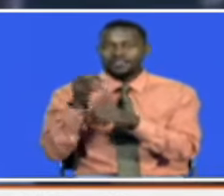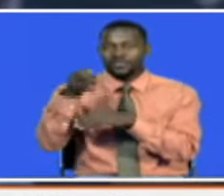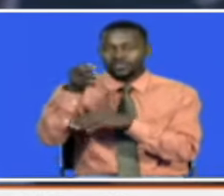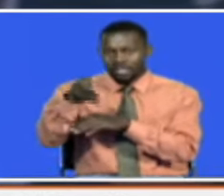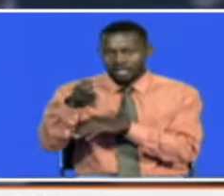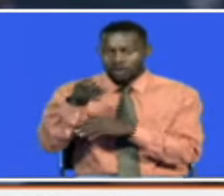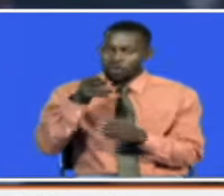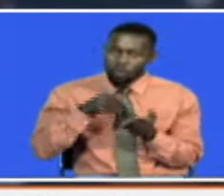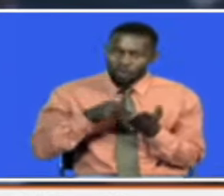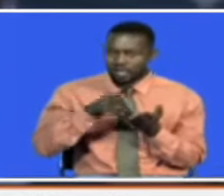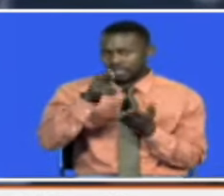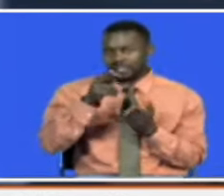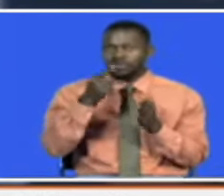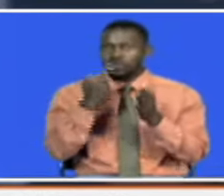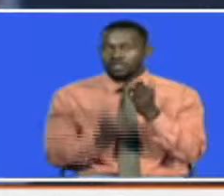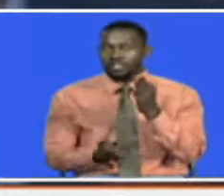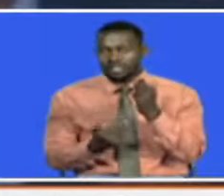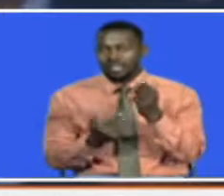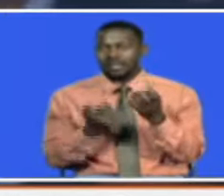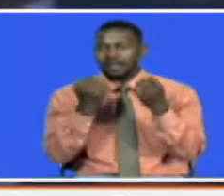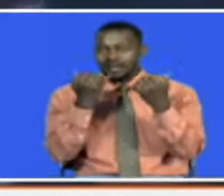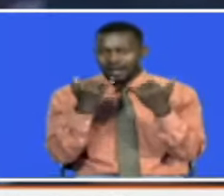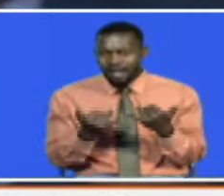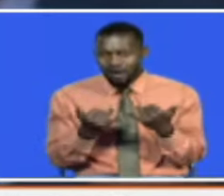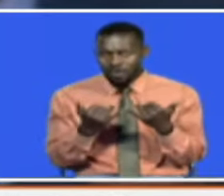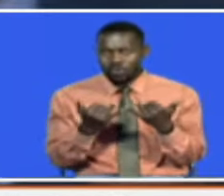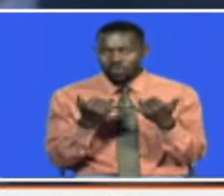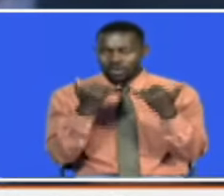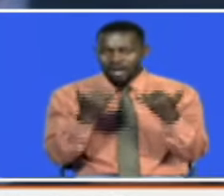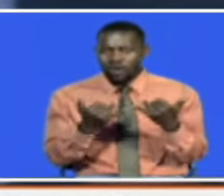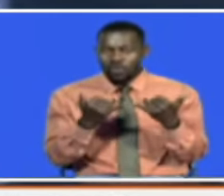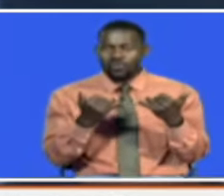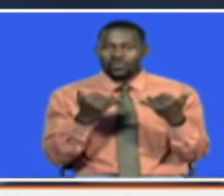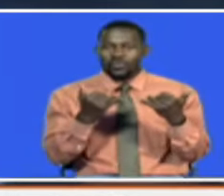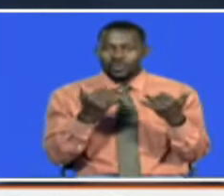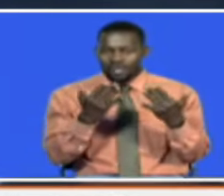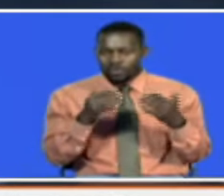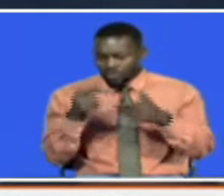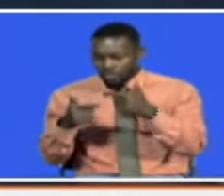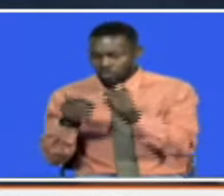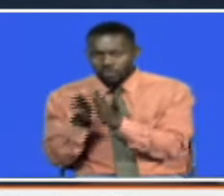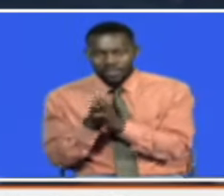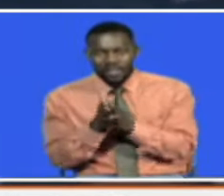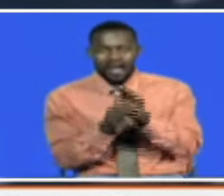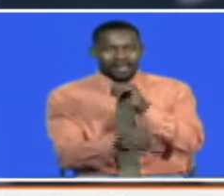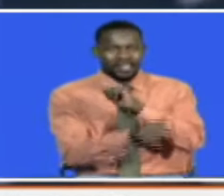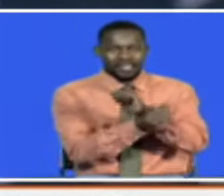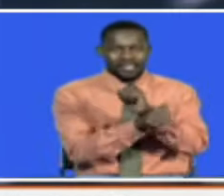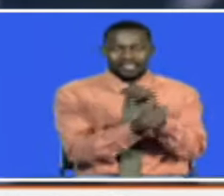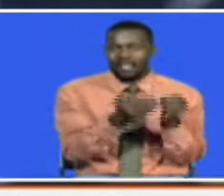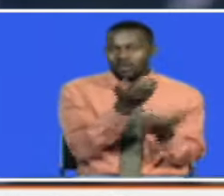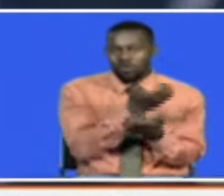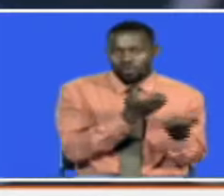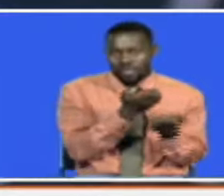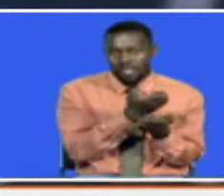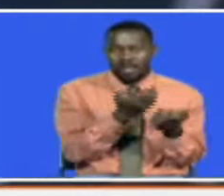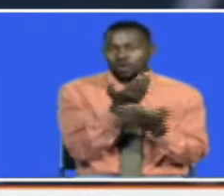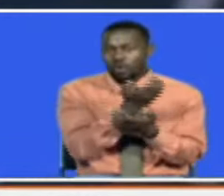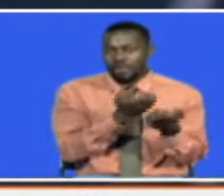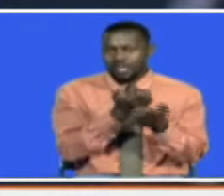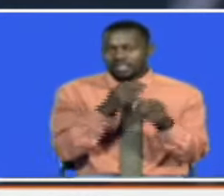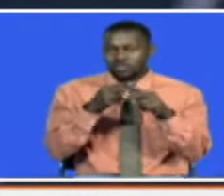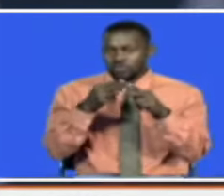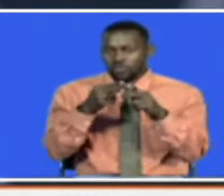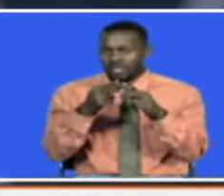matter is that we have inherited a dilapidated economy that is facing almost an